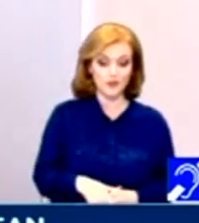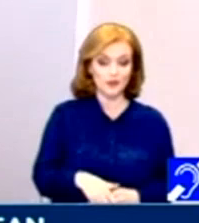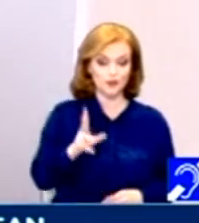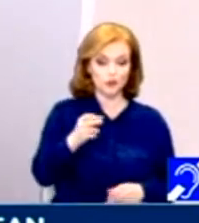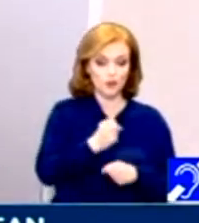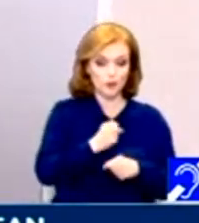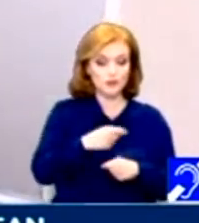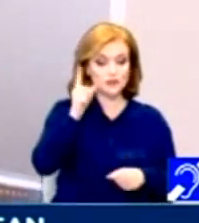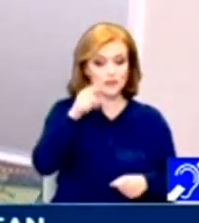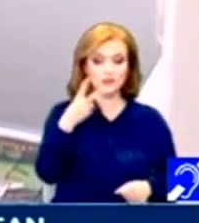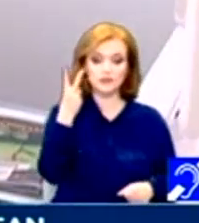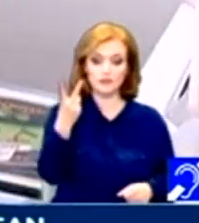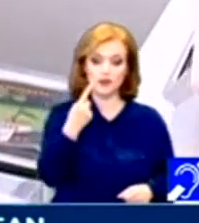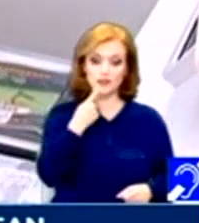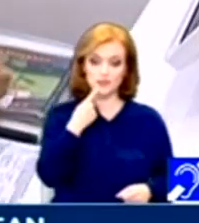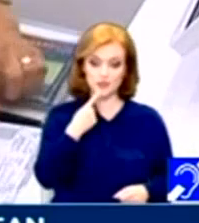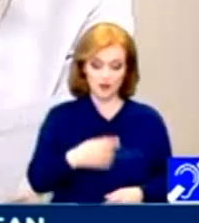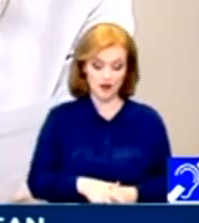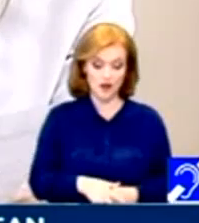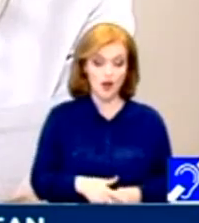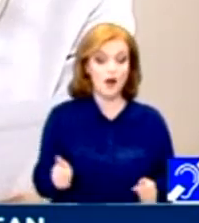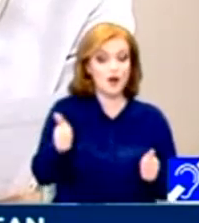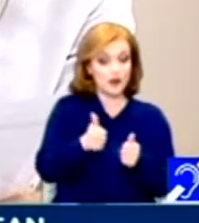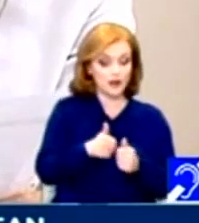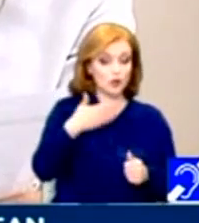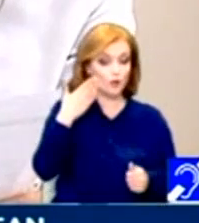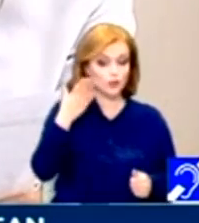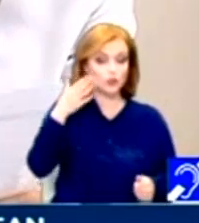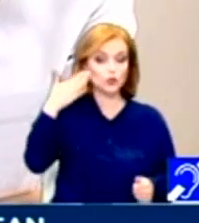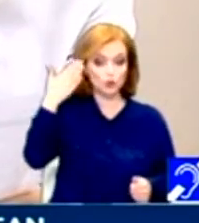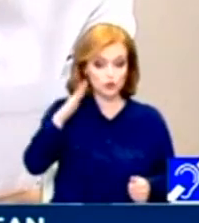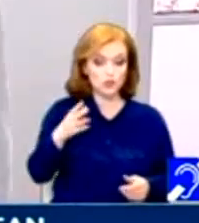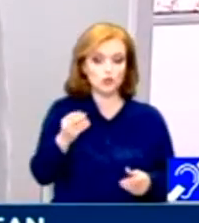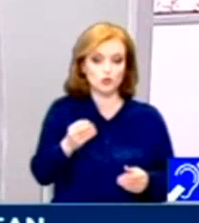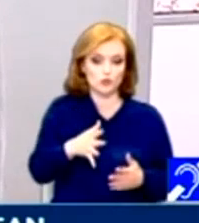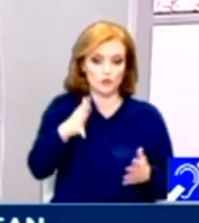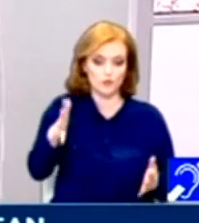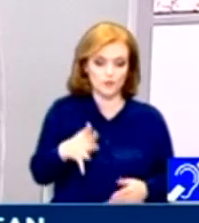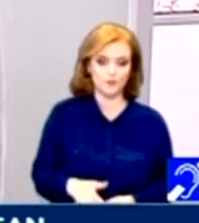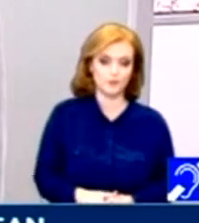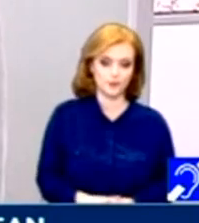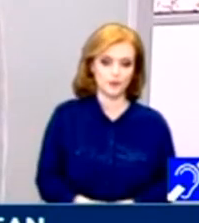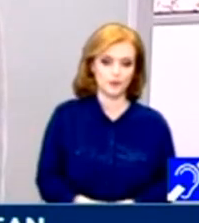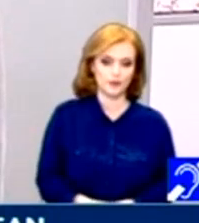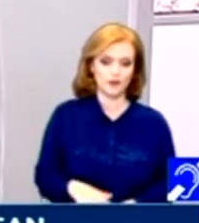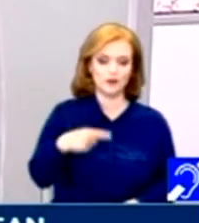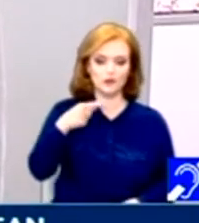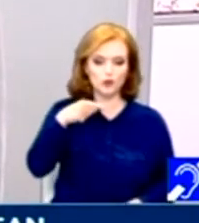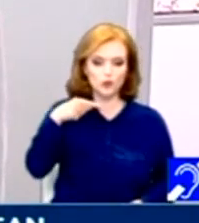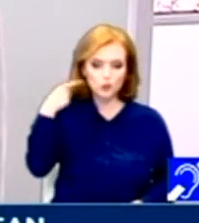străine, pe lângă română și rusă, iar în sprijinul pacienților a angajat și 7 traducători. Vorbim rusă,